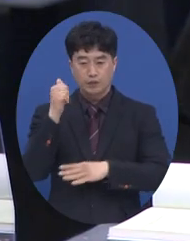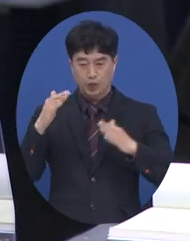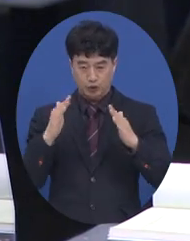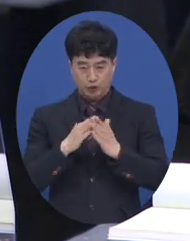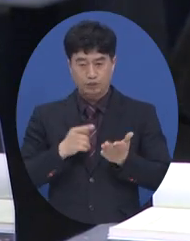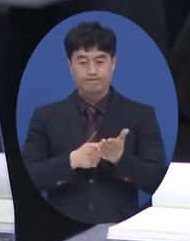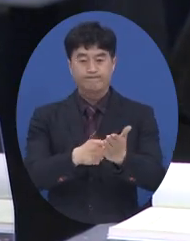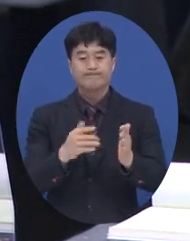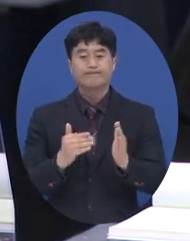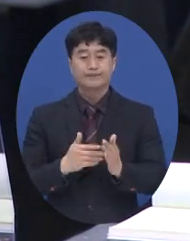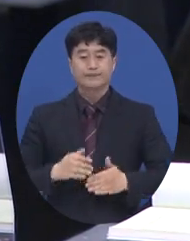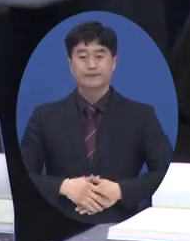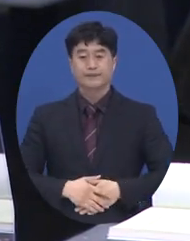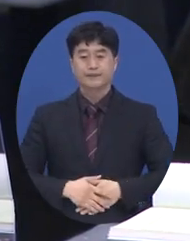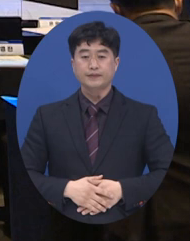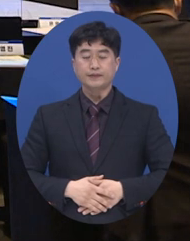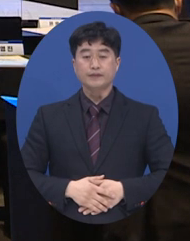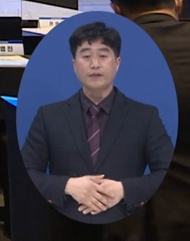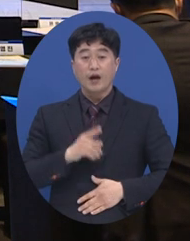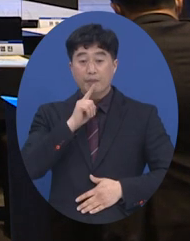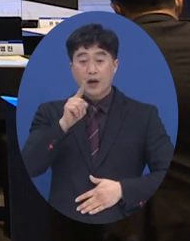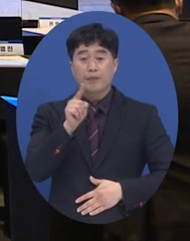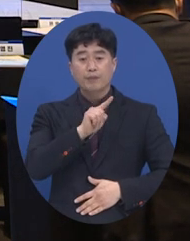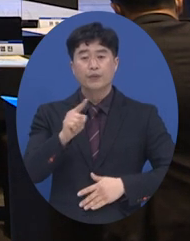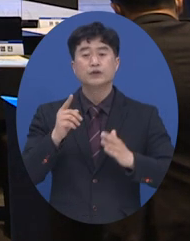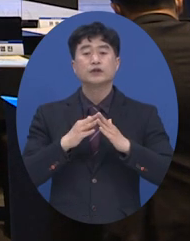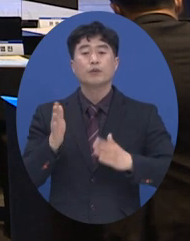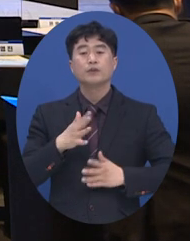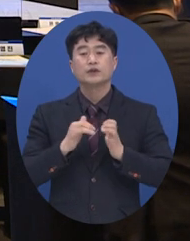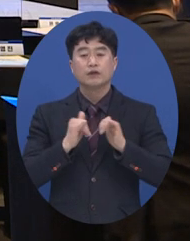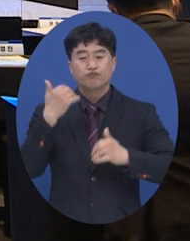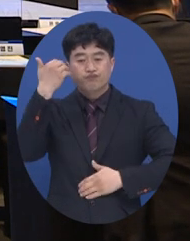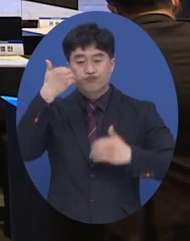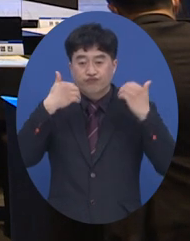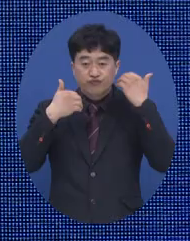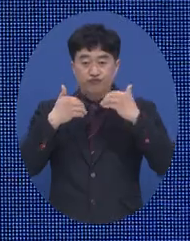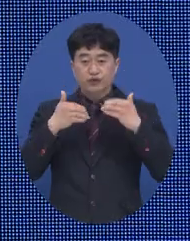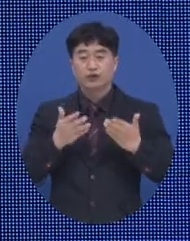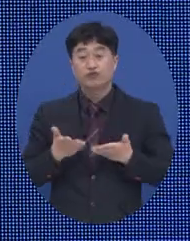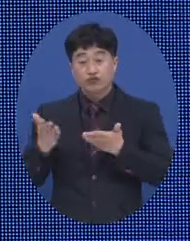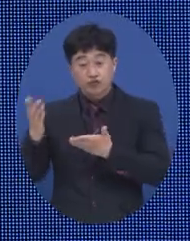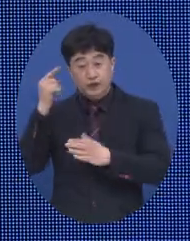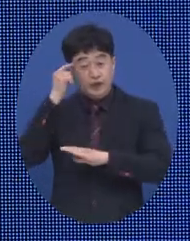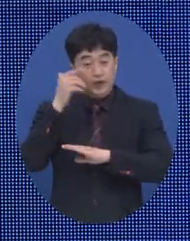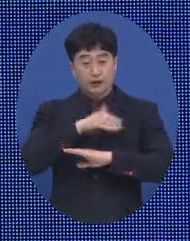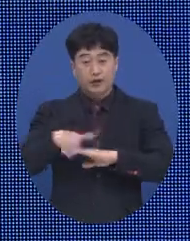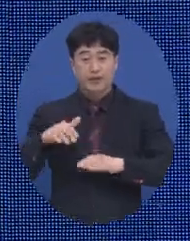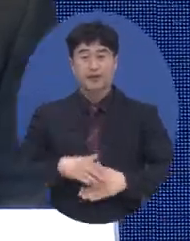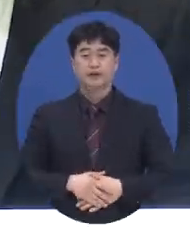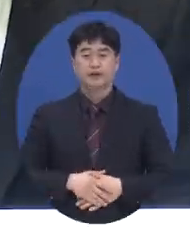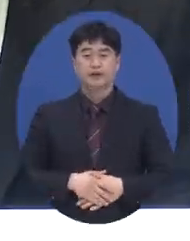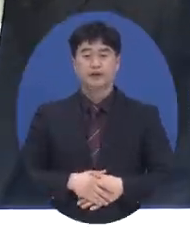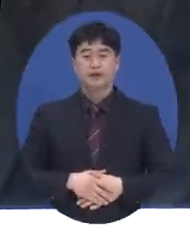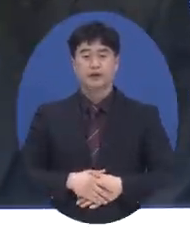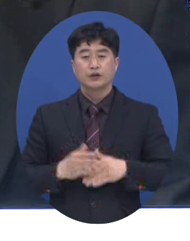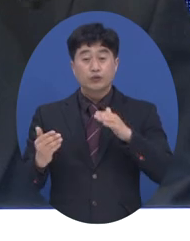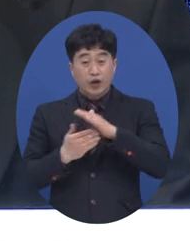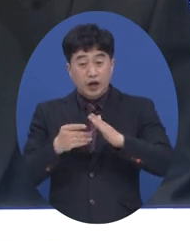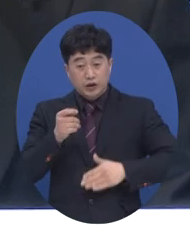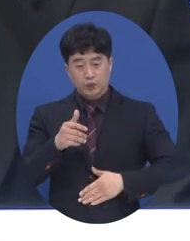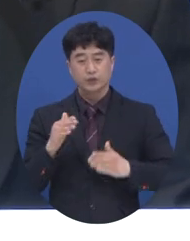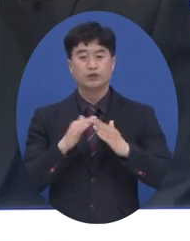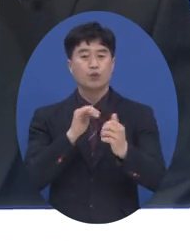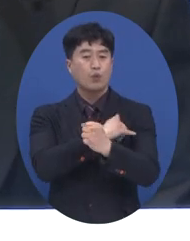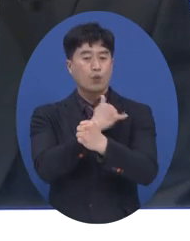기본주택을 제시했습니다. 한마디로 집 없는 사람 누구에게나 공급하겠다는 구상입니다. 최소한의